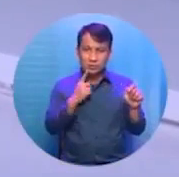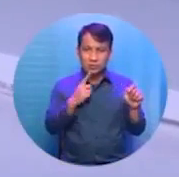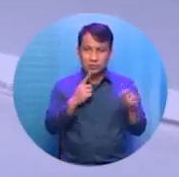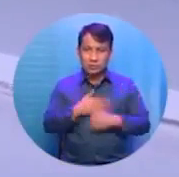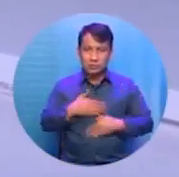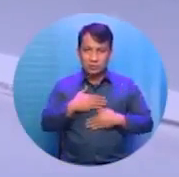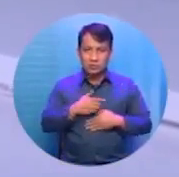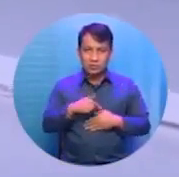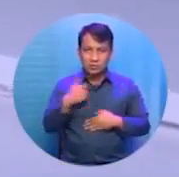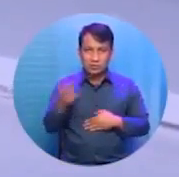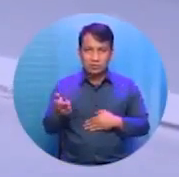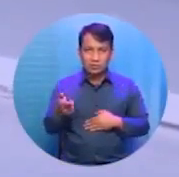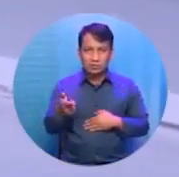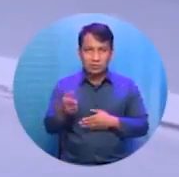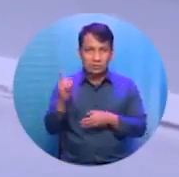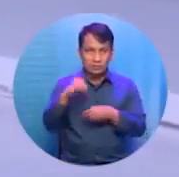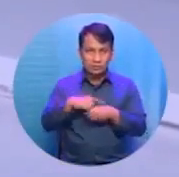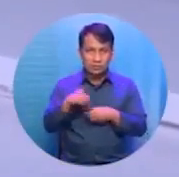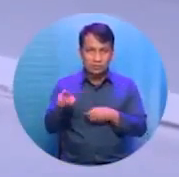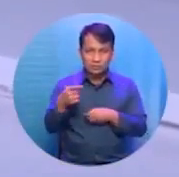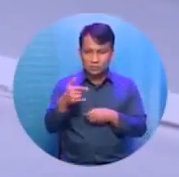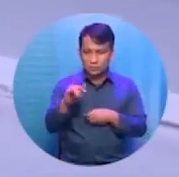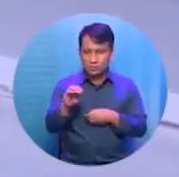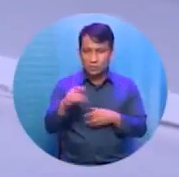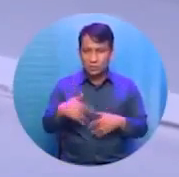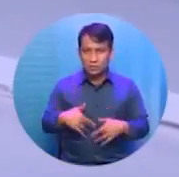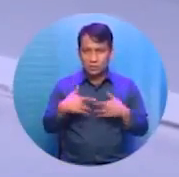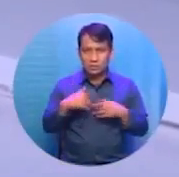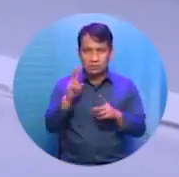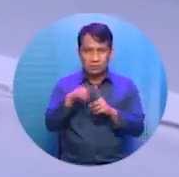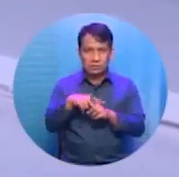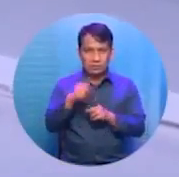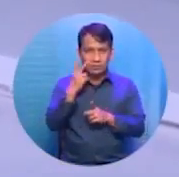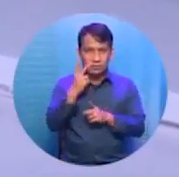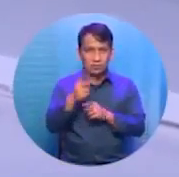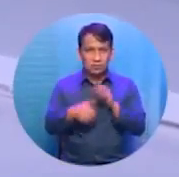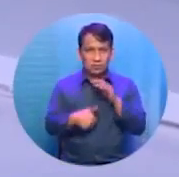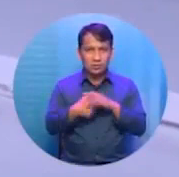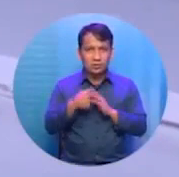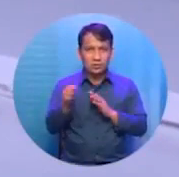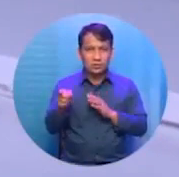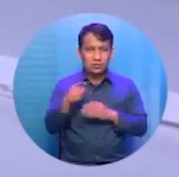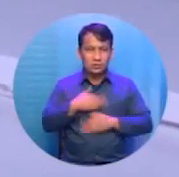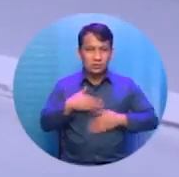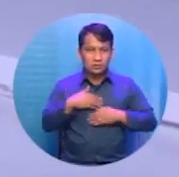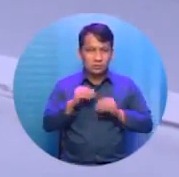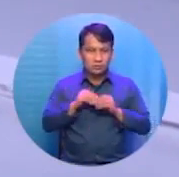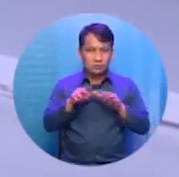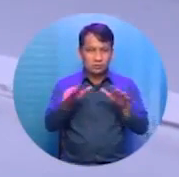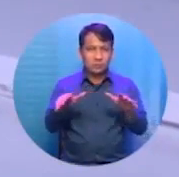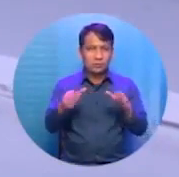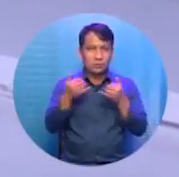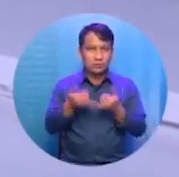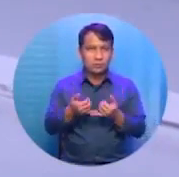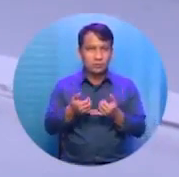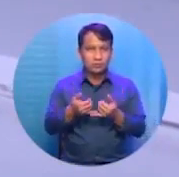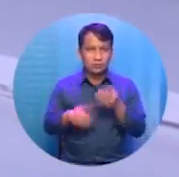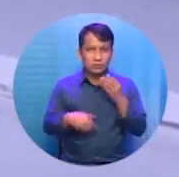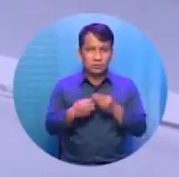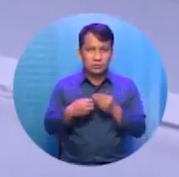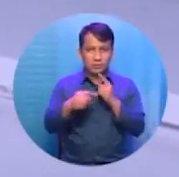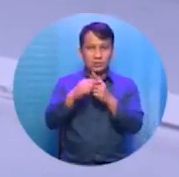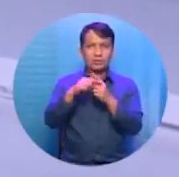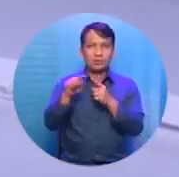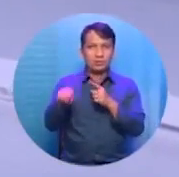saya yan. Kaya download na po ang Giga Live app to discover saya, promos, and spread the